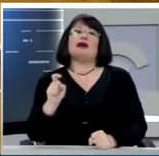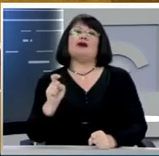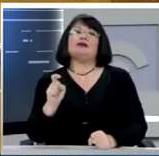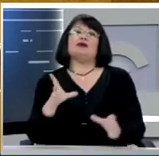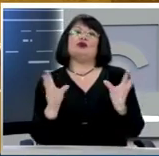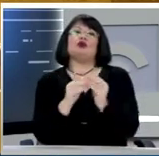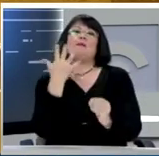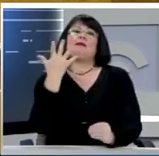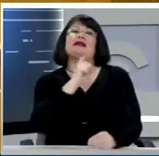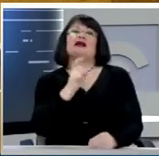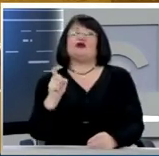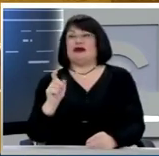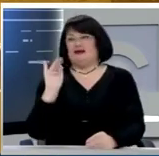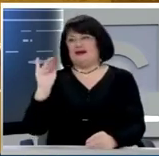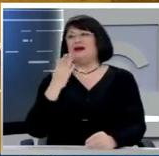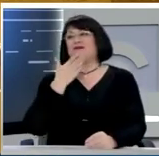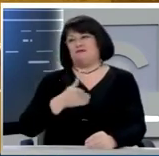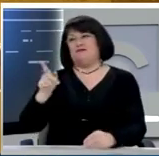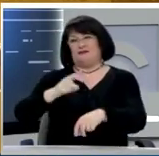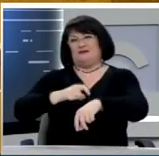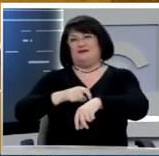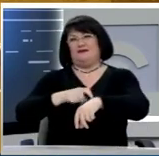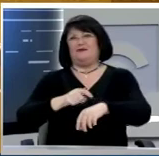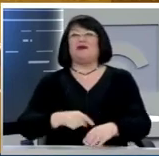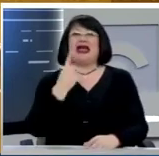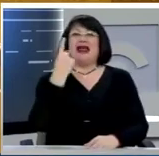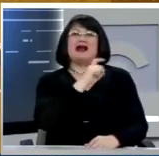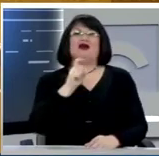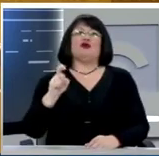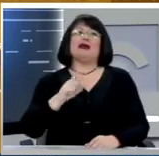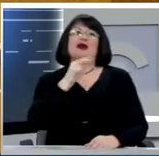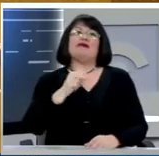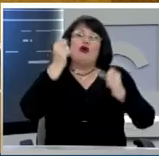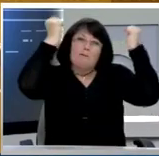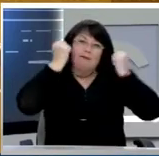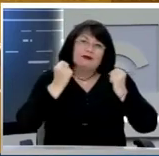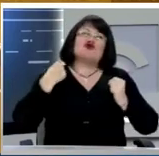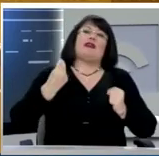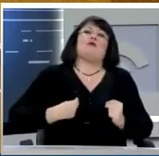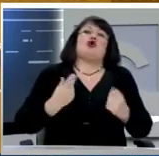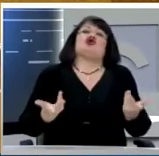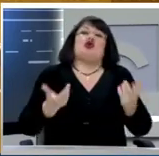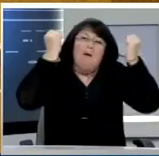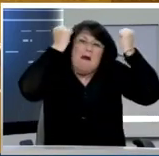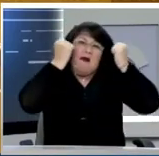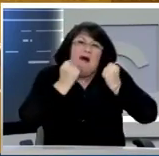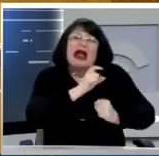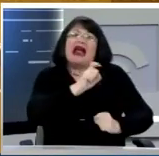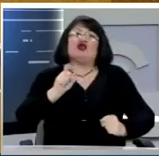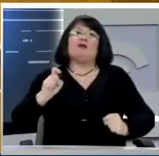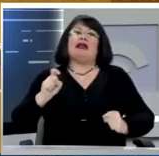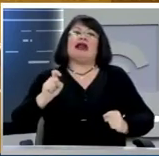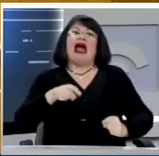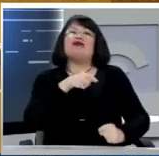1.5 εκατομμύρια πούλησε. Ωραία, αυτό το φάρμακο την επόμενη χρονιά. 1 εκατομμύριο ευρώ ζημιά στο δημόσιο. Ζημιά στο δημόσιο. Αυτό